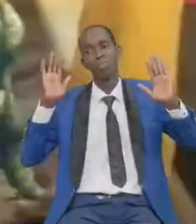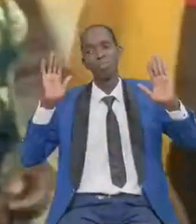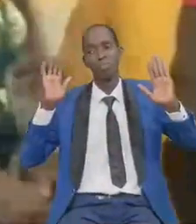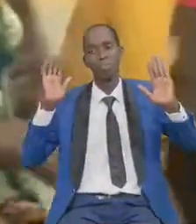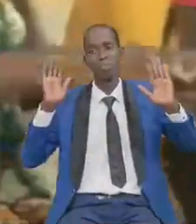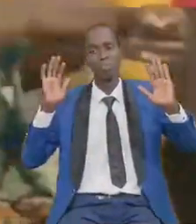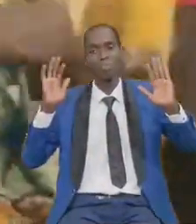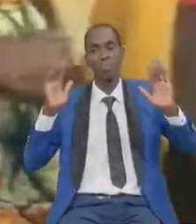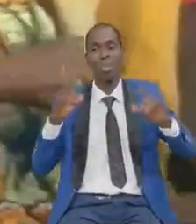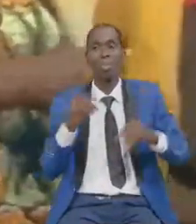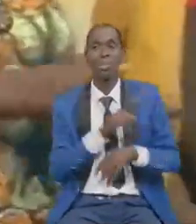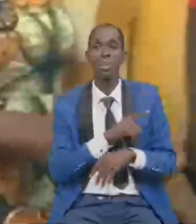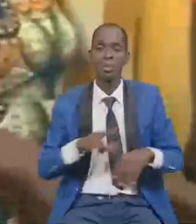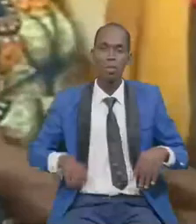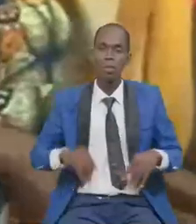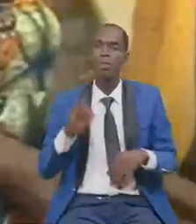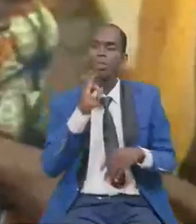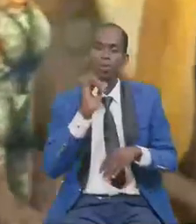Le Seigneur est de ton côté.